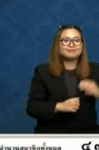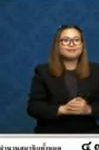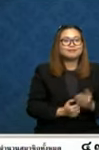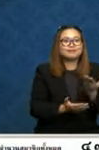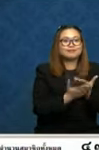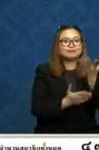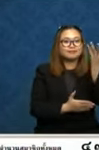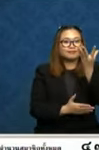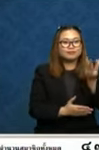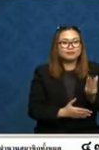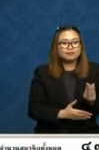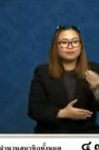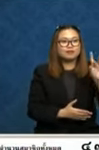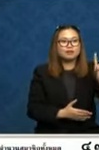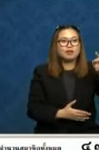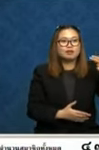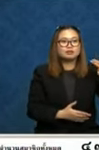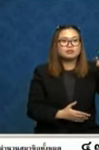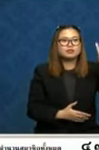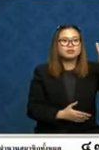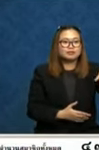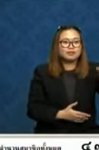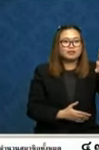เงิน